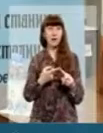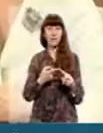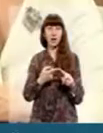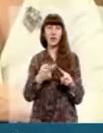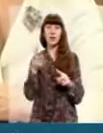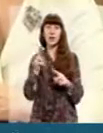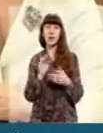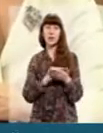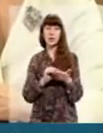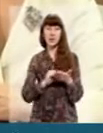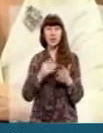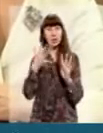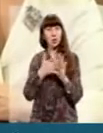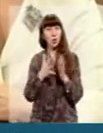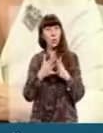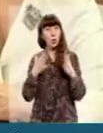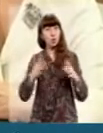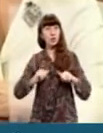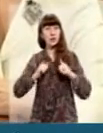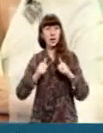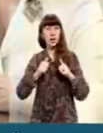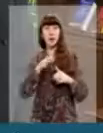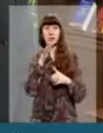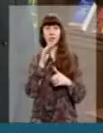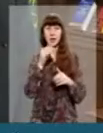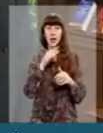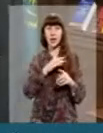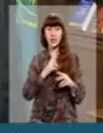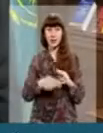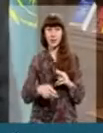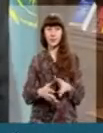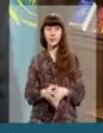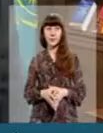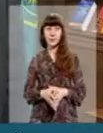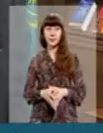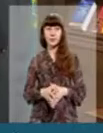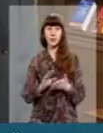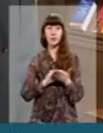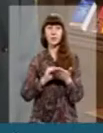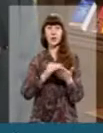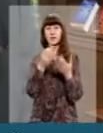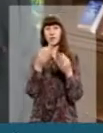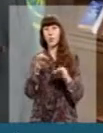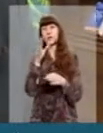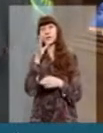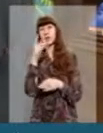ее создания потребовалось гораздо больших усилий и времени. Писал в свободное время,